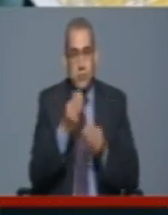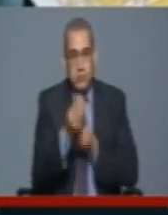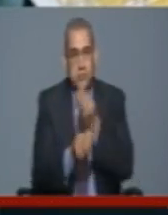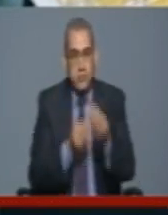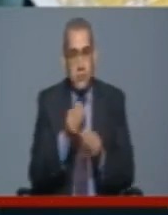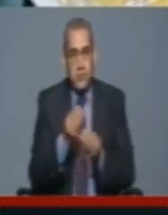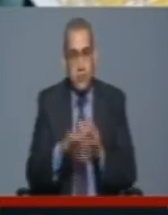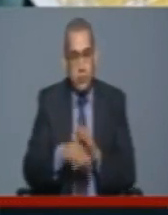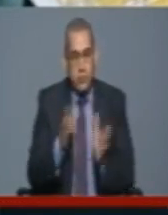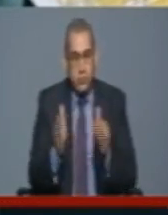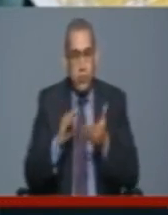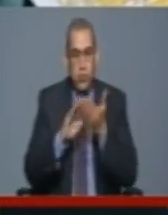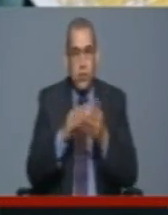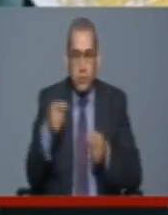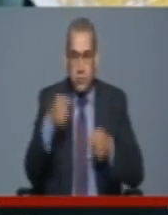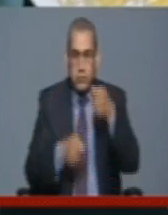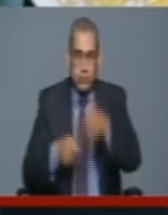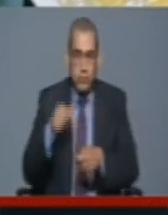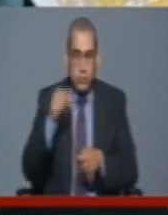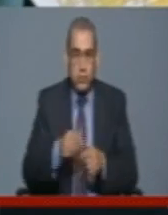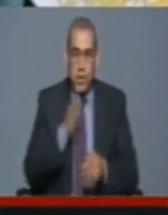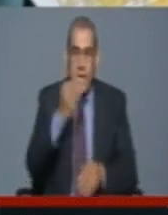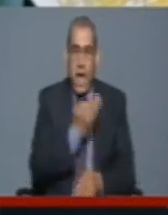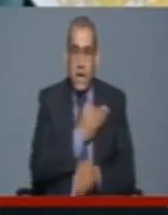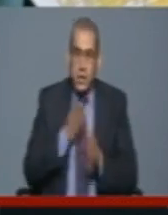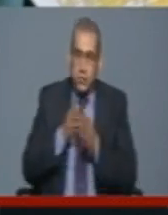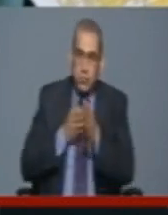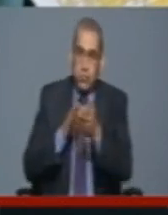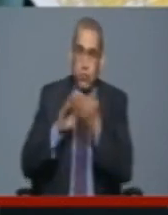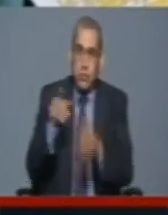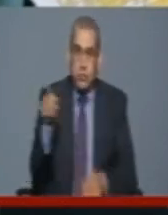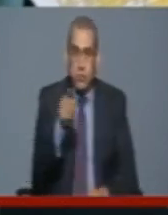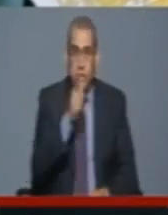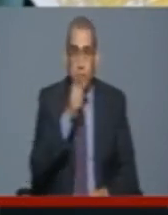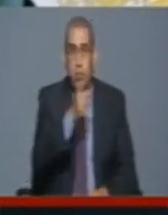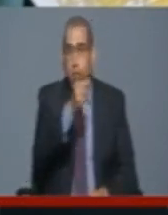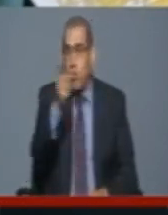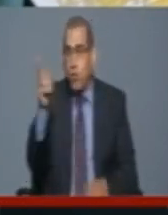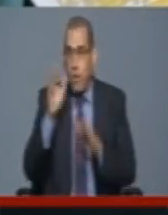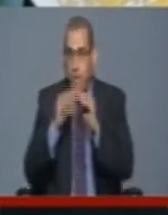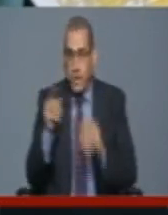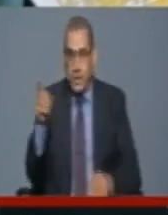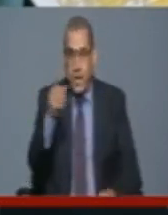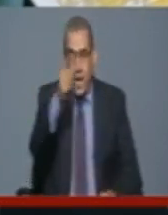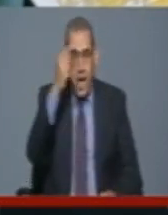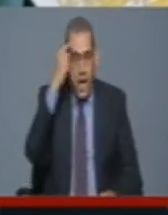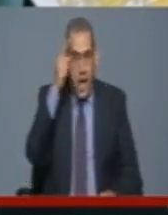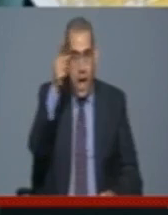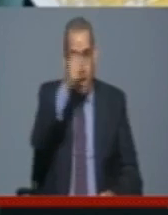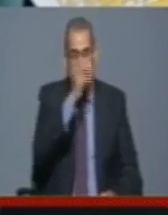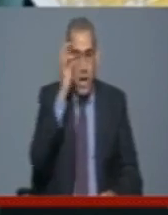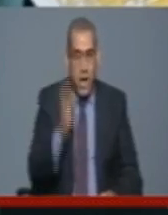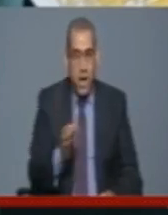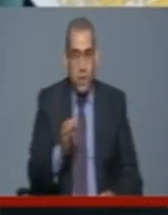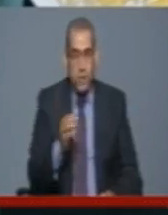وتقديم المساعدات إلى القطاع. بقول لكم يا مصريين، لازم تعرفوا إن معبر